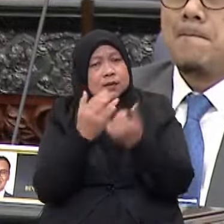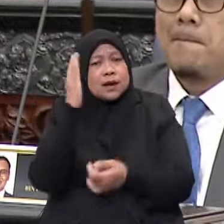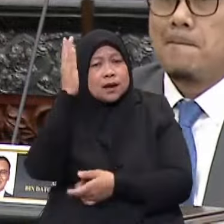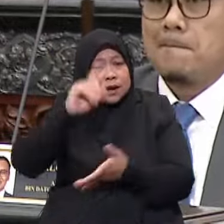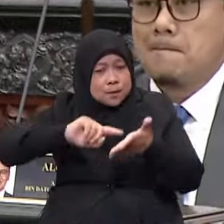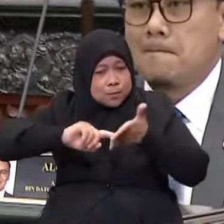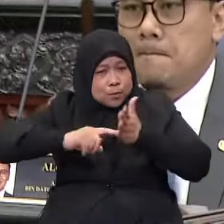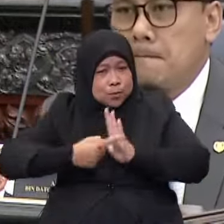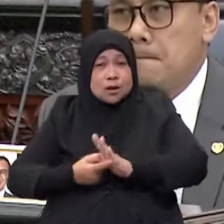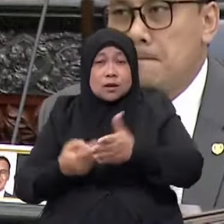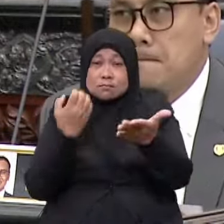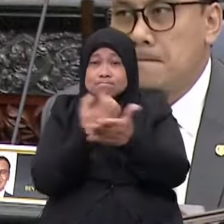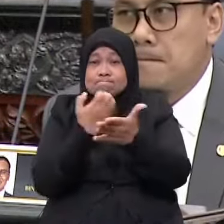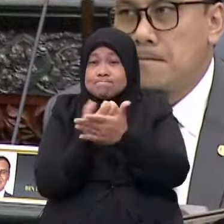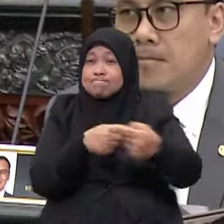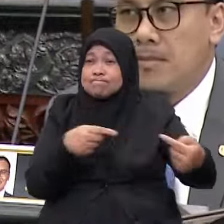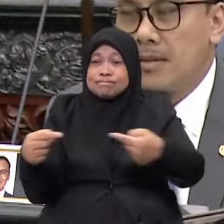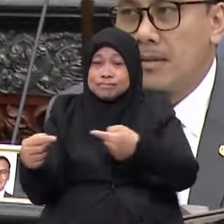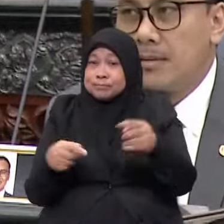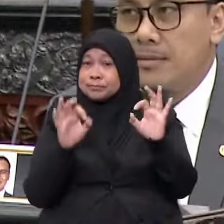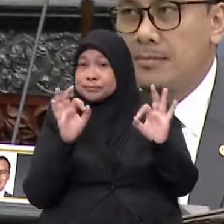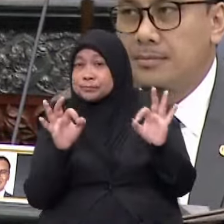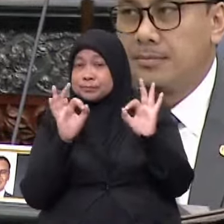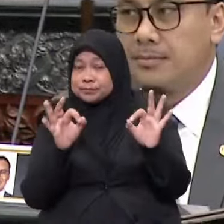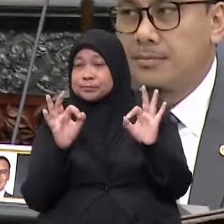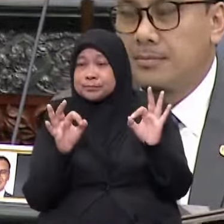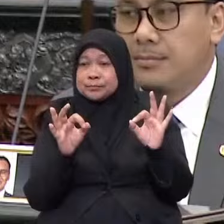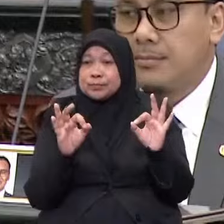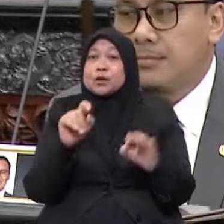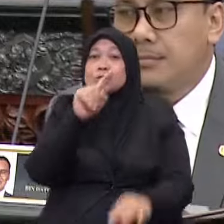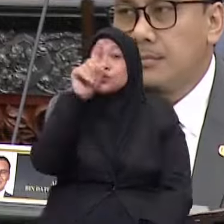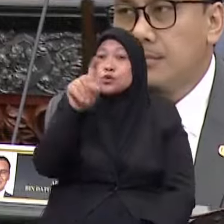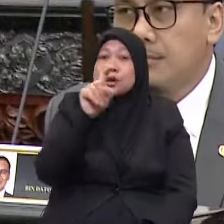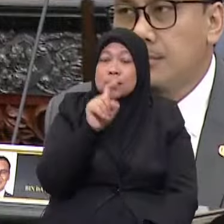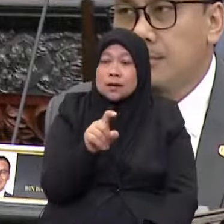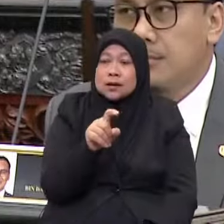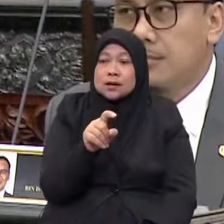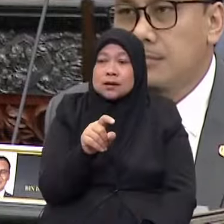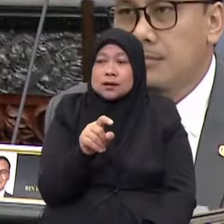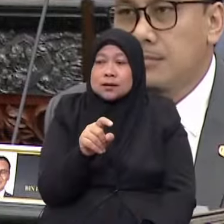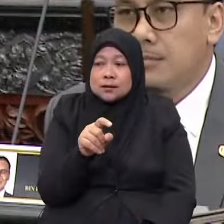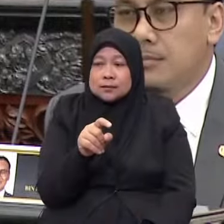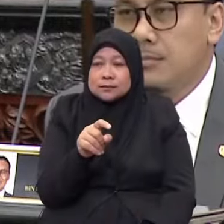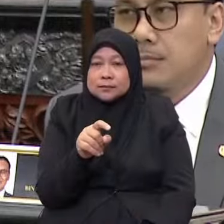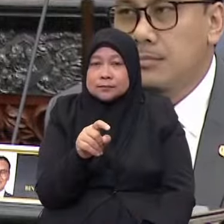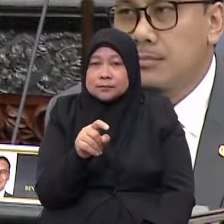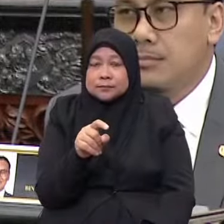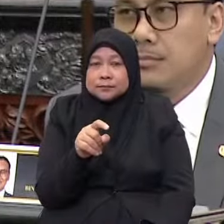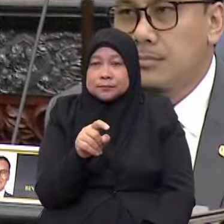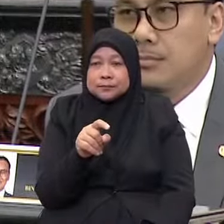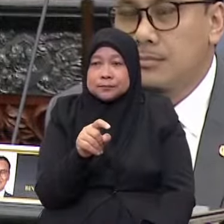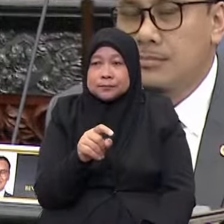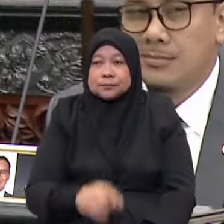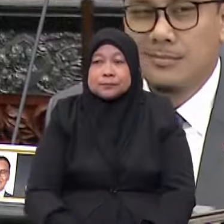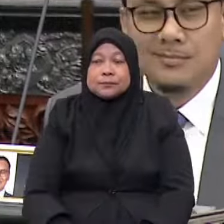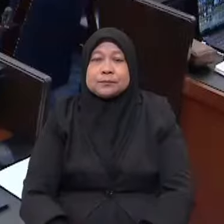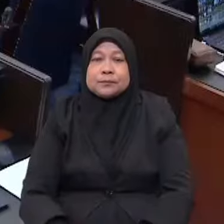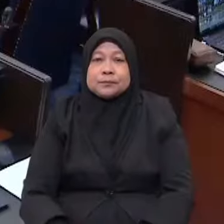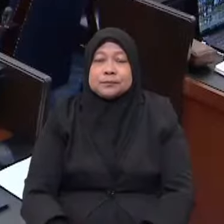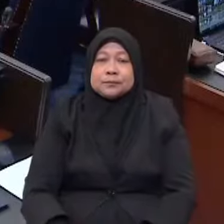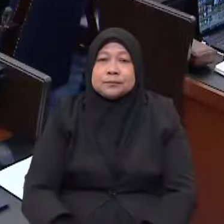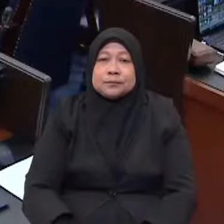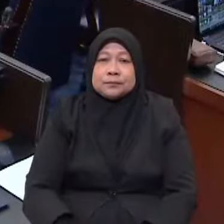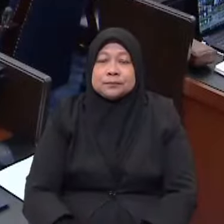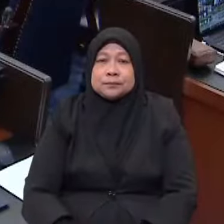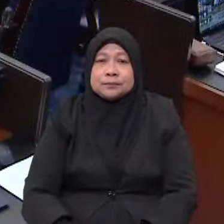akan memulakan perang ekonomi? Okey, okey. Ya? Soalannya jadi ada. Ini soalan saya. Indu dah ceramah dah tu. Soalan. Ya.